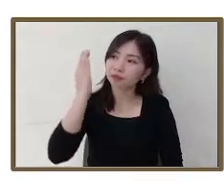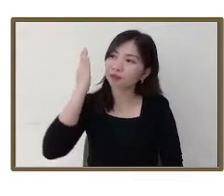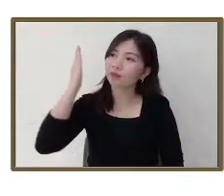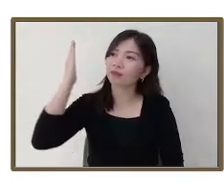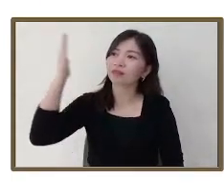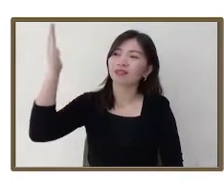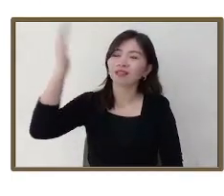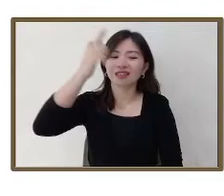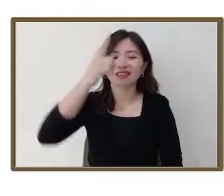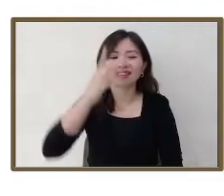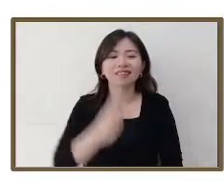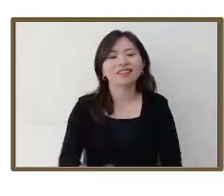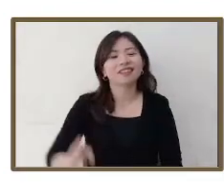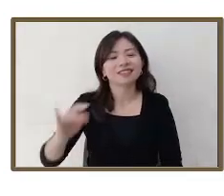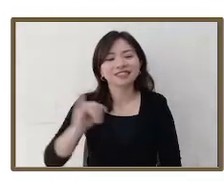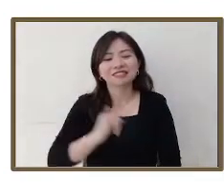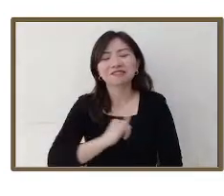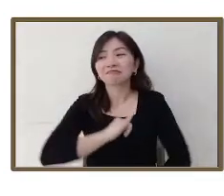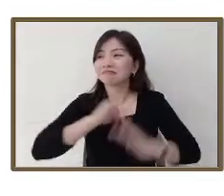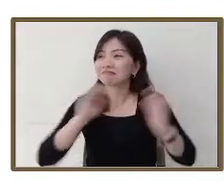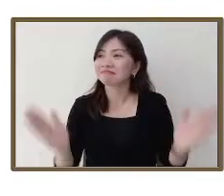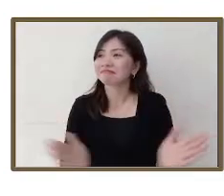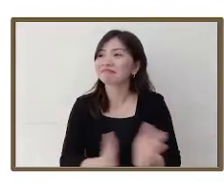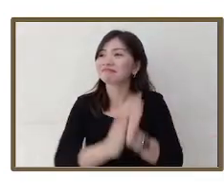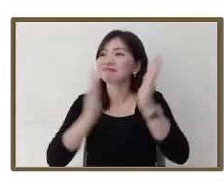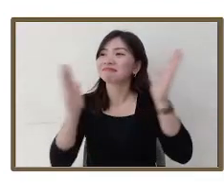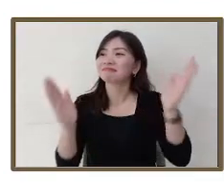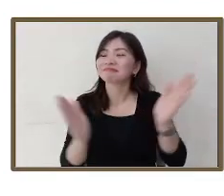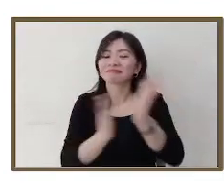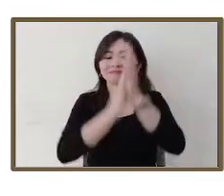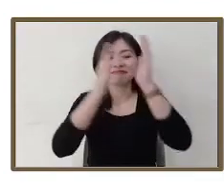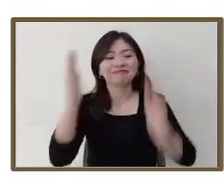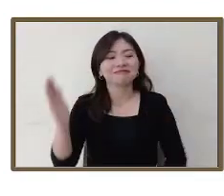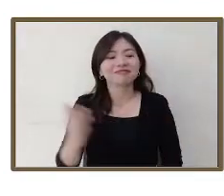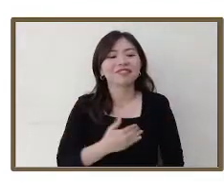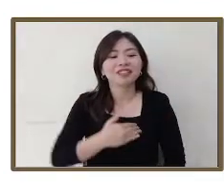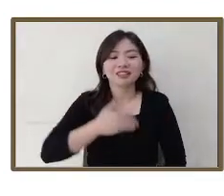Ikaw lamang ang pupurihin ko.